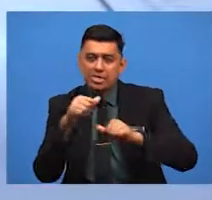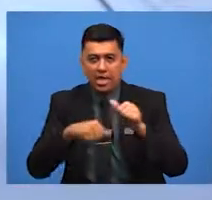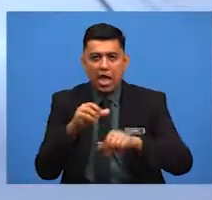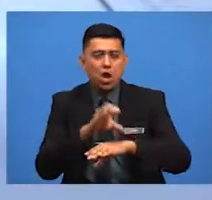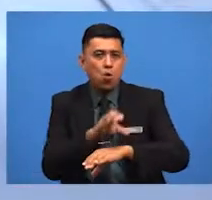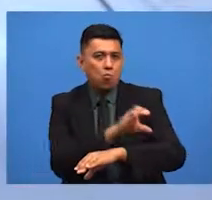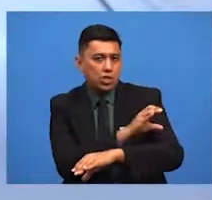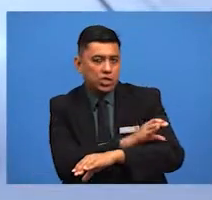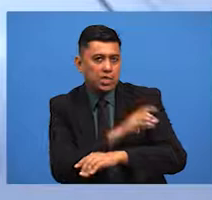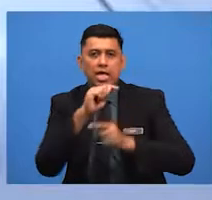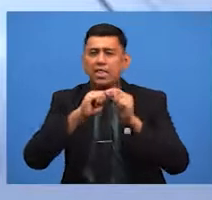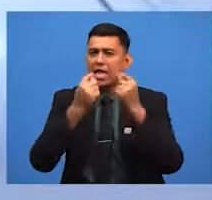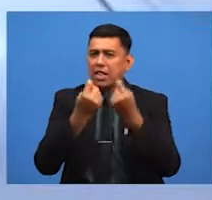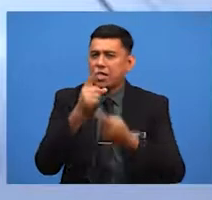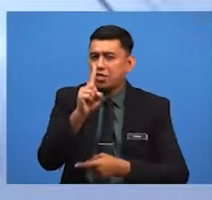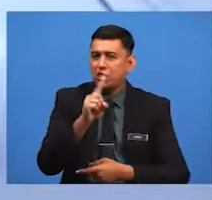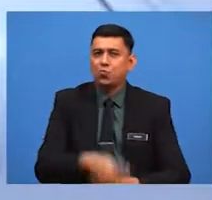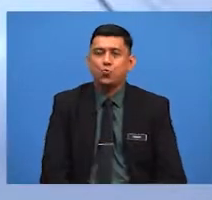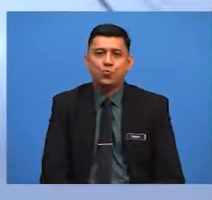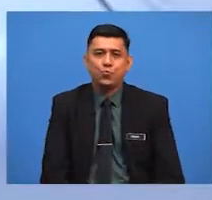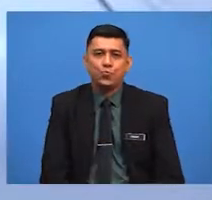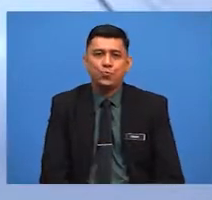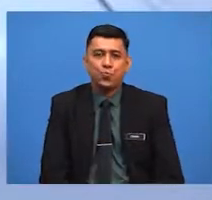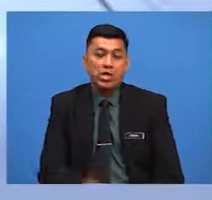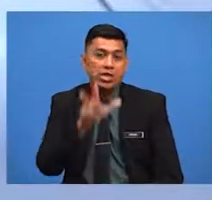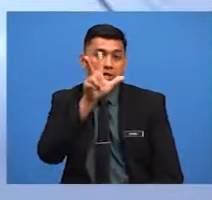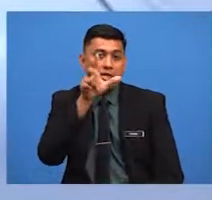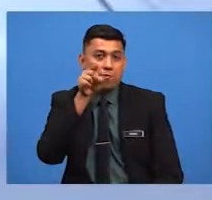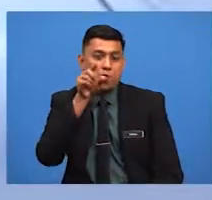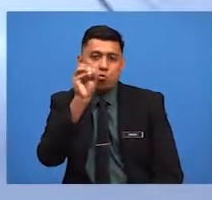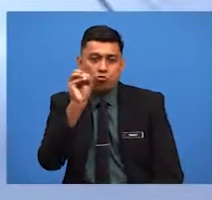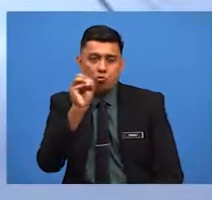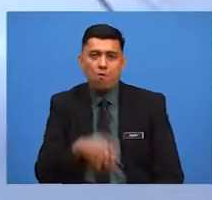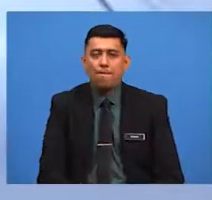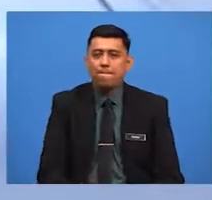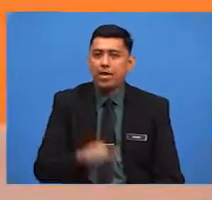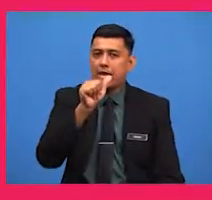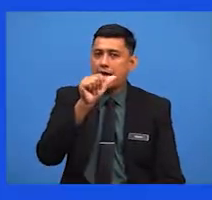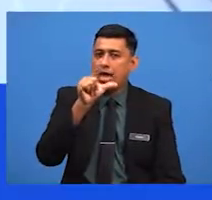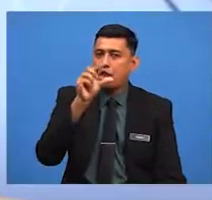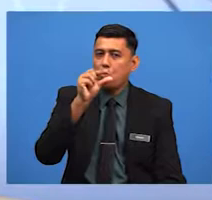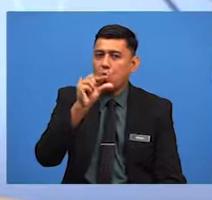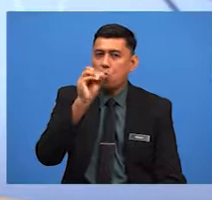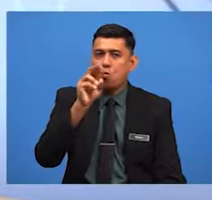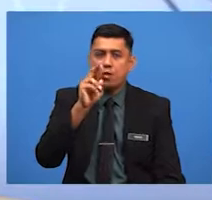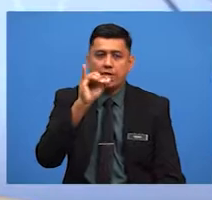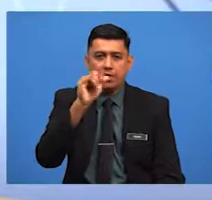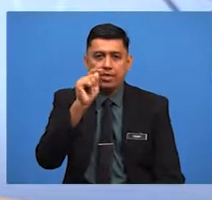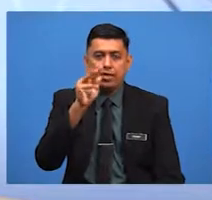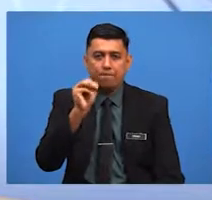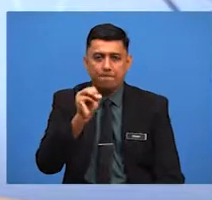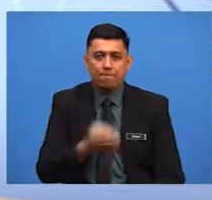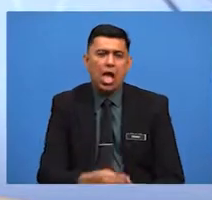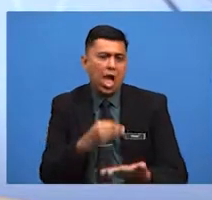Tingkatan 1. Bidang pembelajaran adalah 3.0 Algoritma. Kita akan